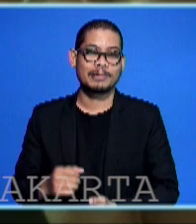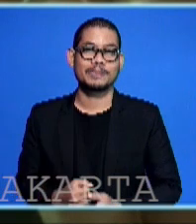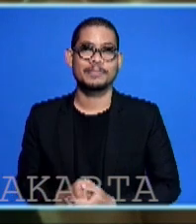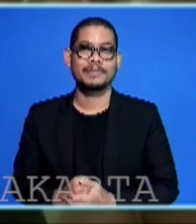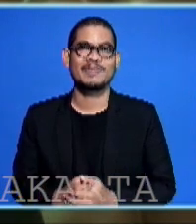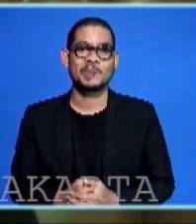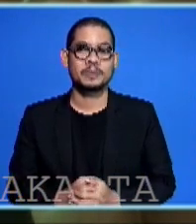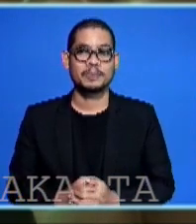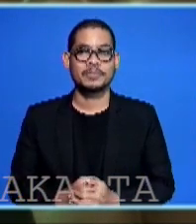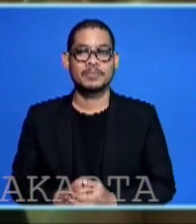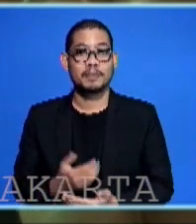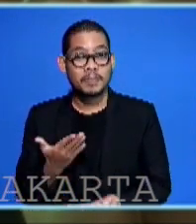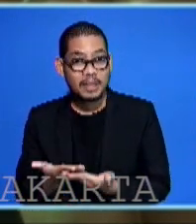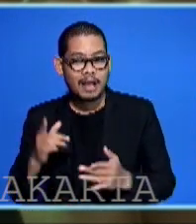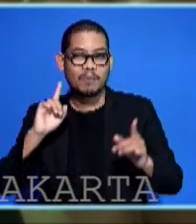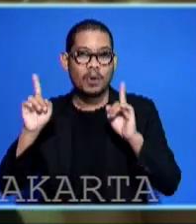bukti